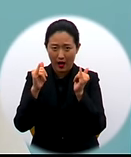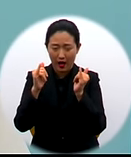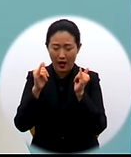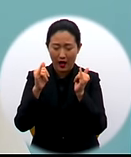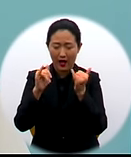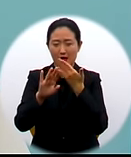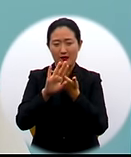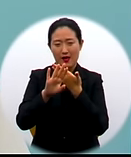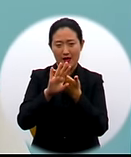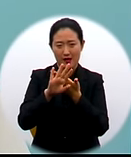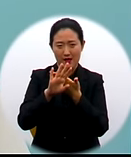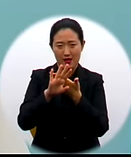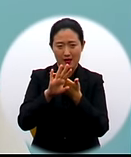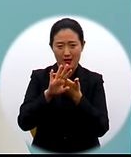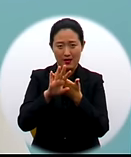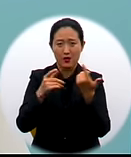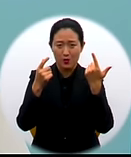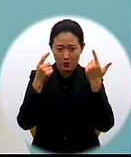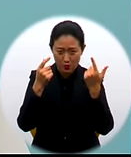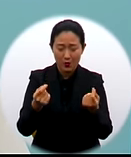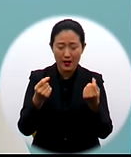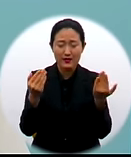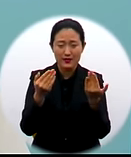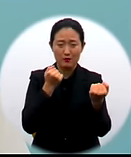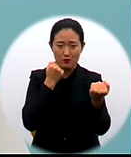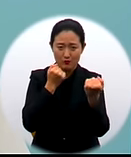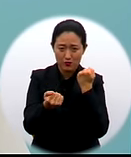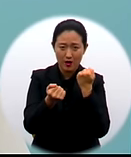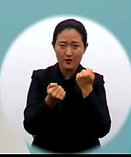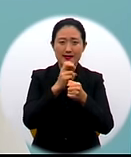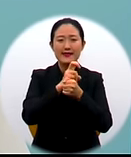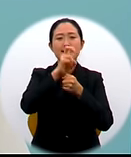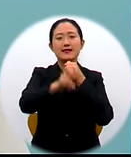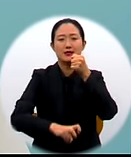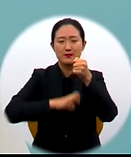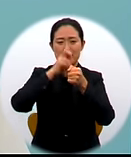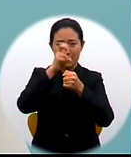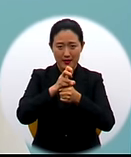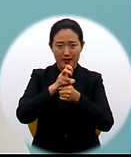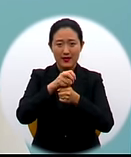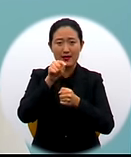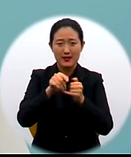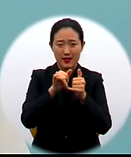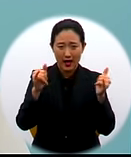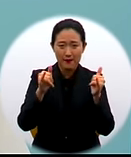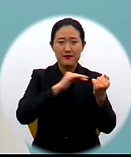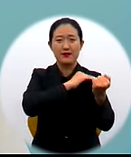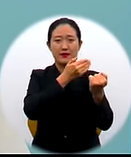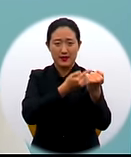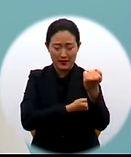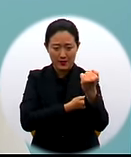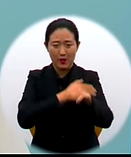있어요. 근데, 똑같은 직업이라고 하더라도, 불과 20년 만에 이 사람에게 요구되는 이 직무를 잘할 수 있는